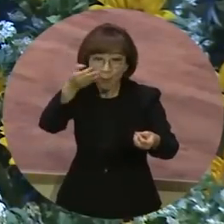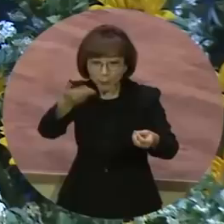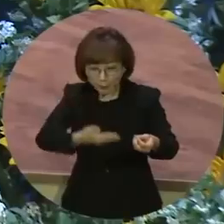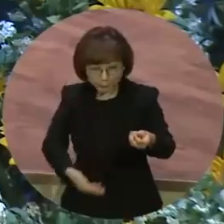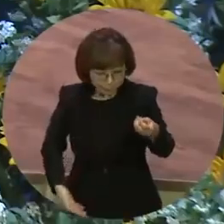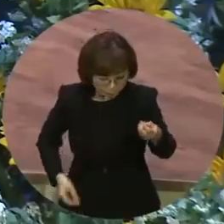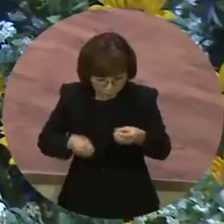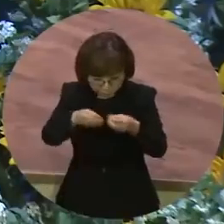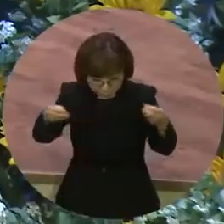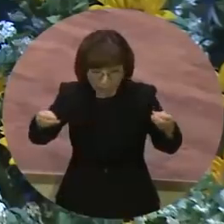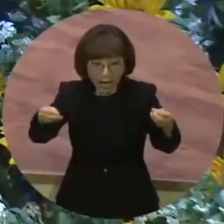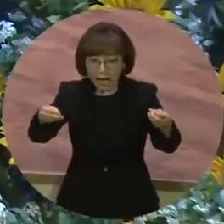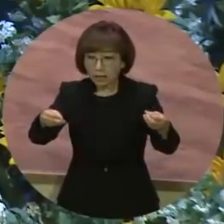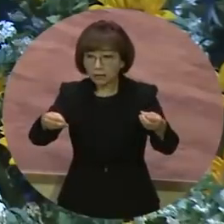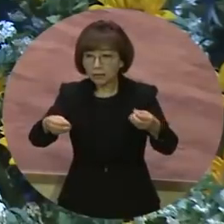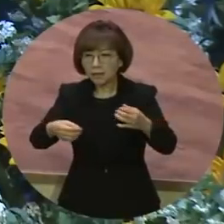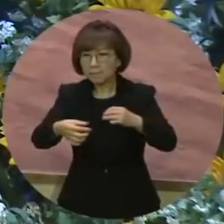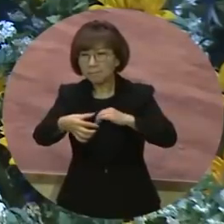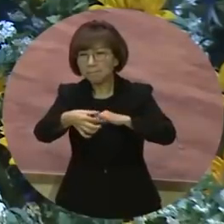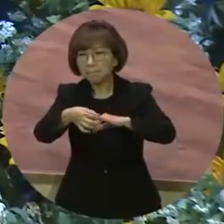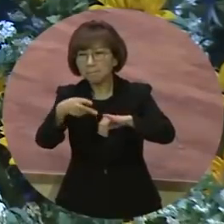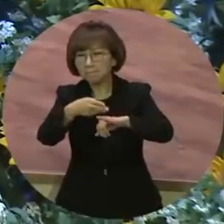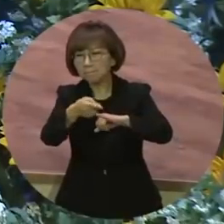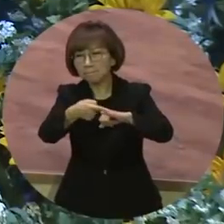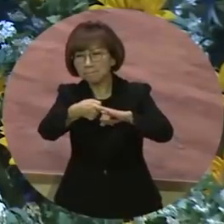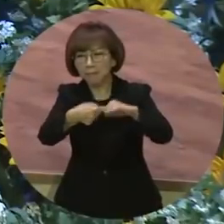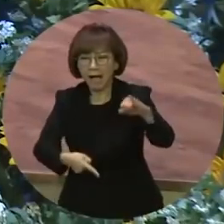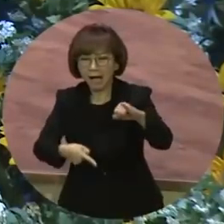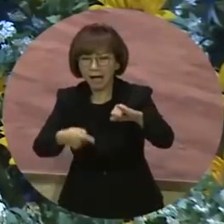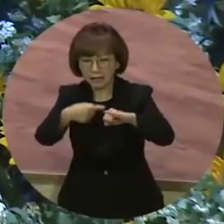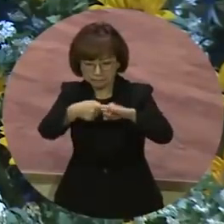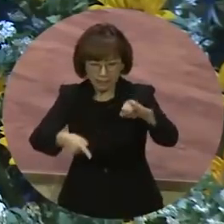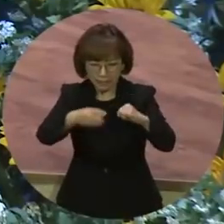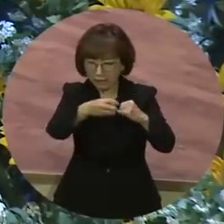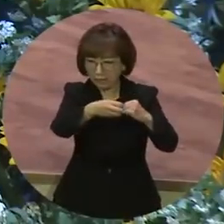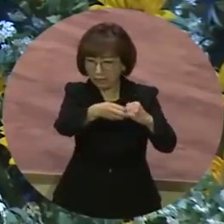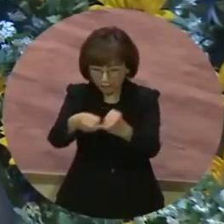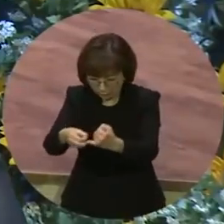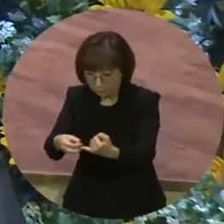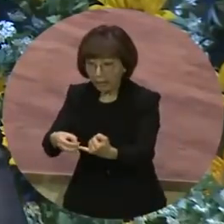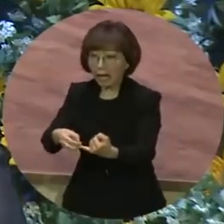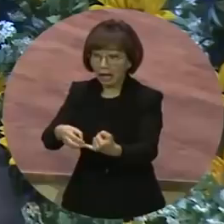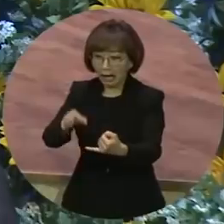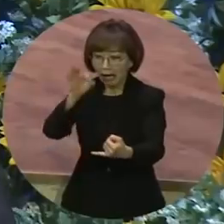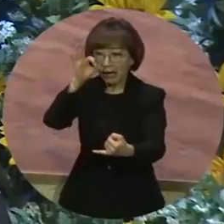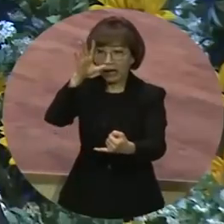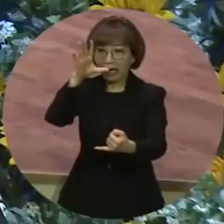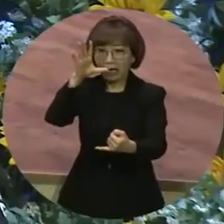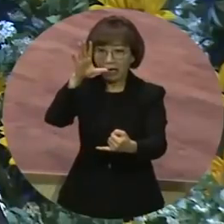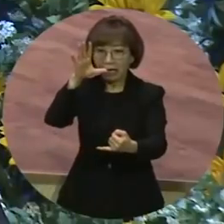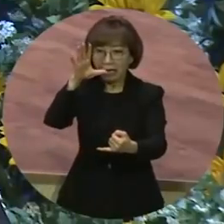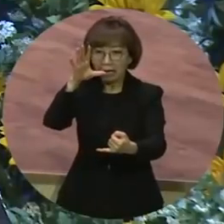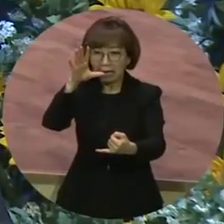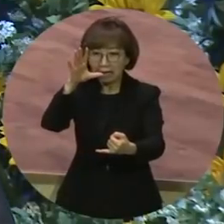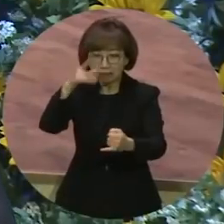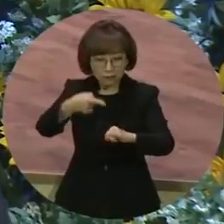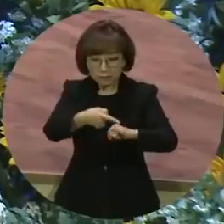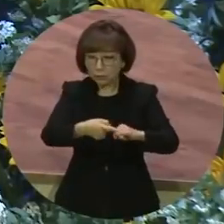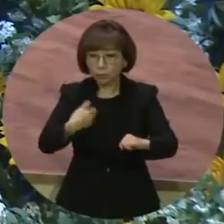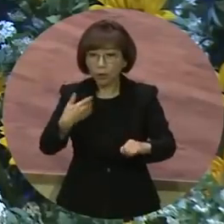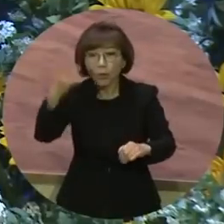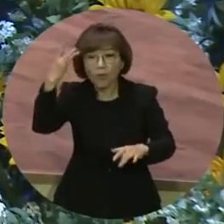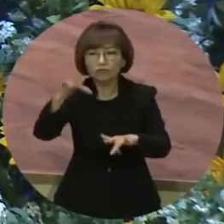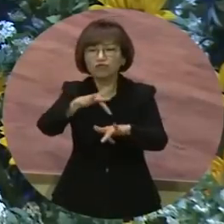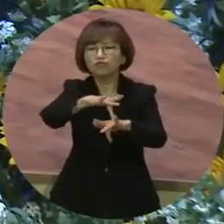손가락 잘라 뼈를 작은 뼈들을 모아가 하나도 안 아파요. 감각이 없어요. 이 귀신